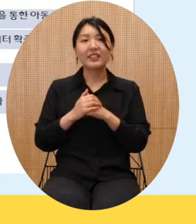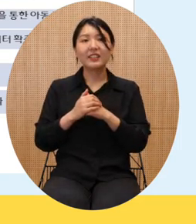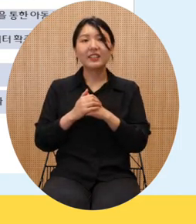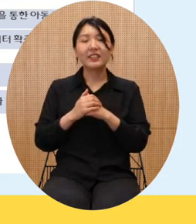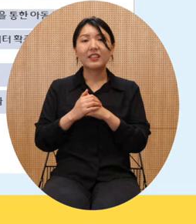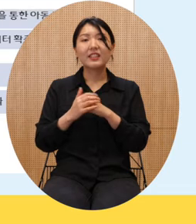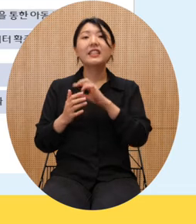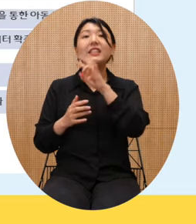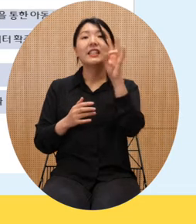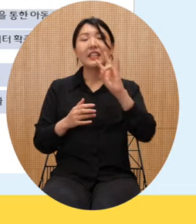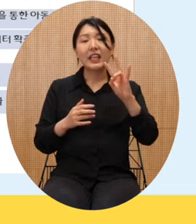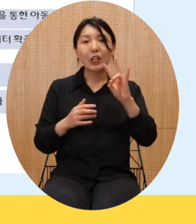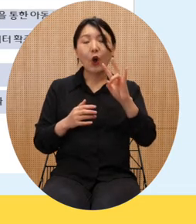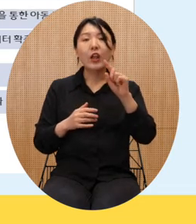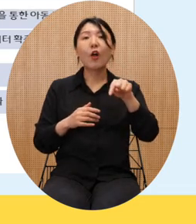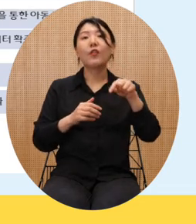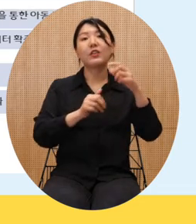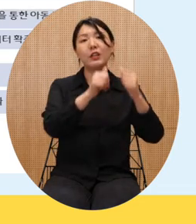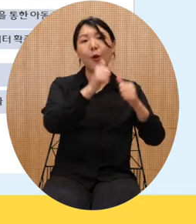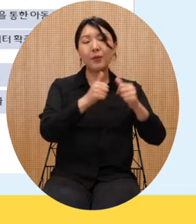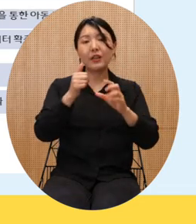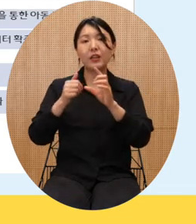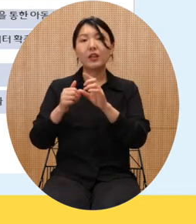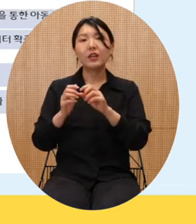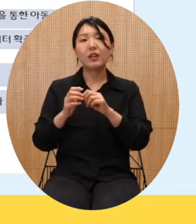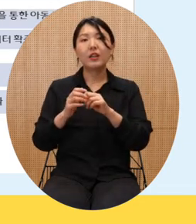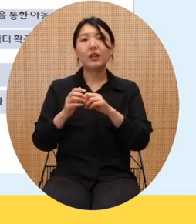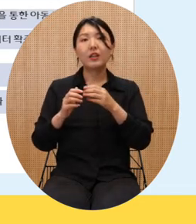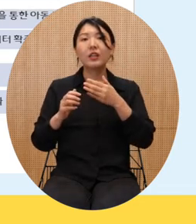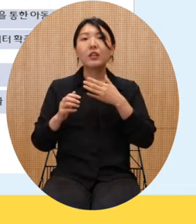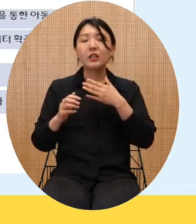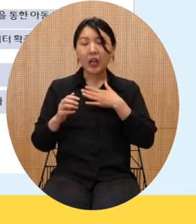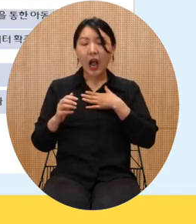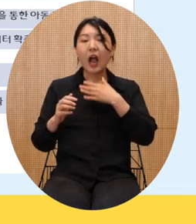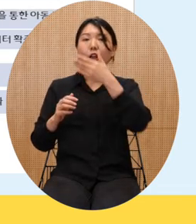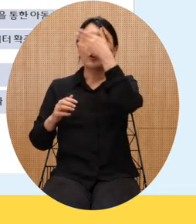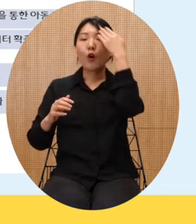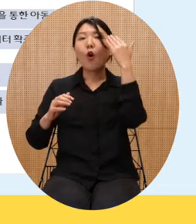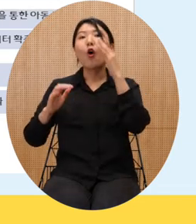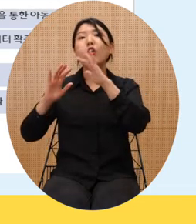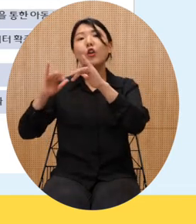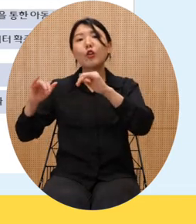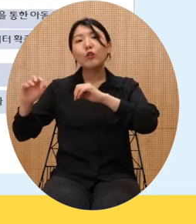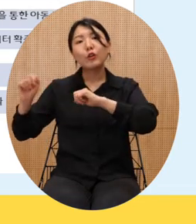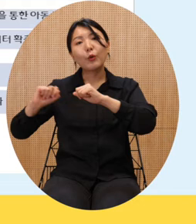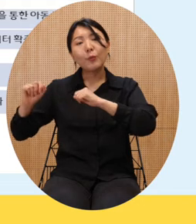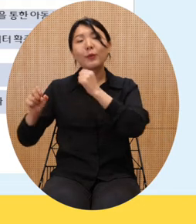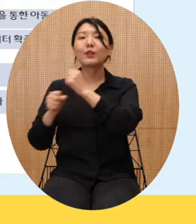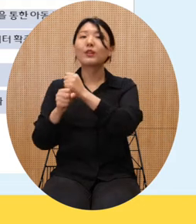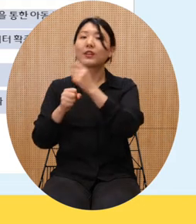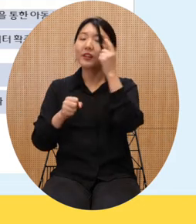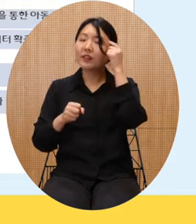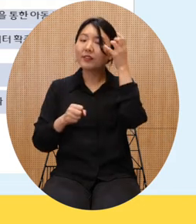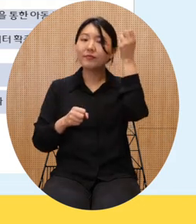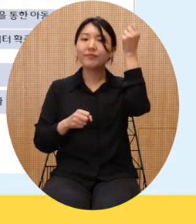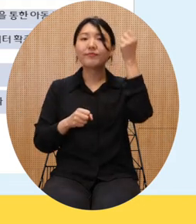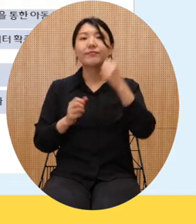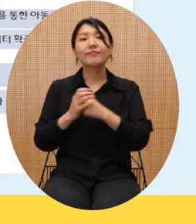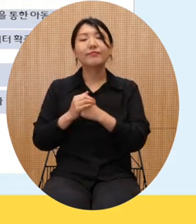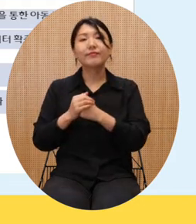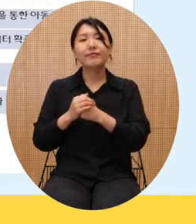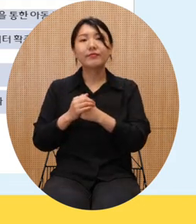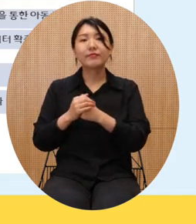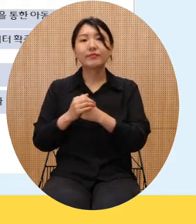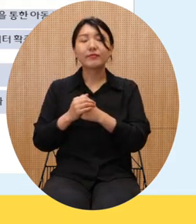계속 드렸던 거. 그러니까 시흥에서의 실험이 결국 중앙정부에, 저는 청년은 움직였다고 생각을